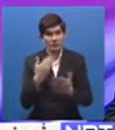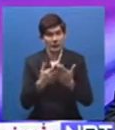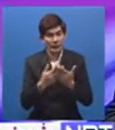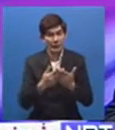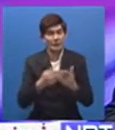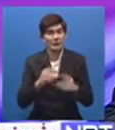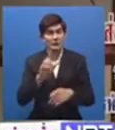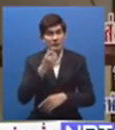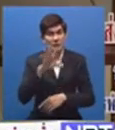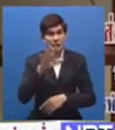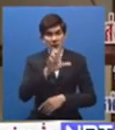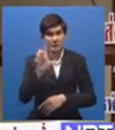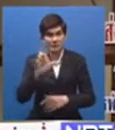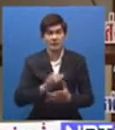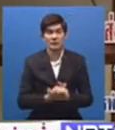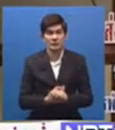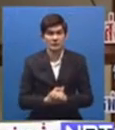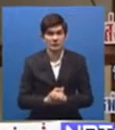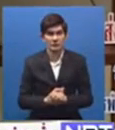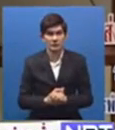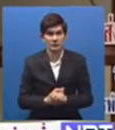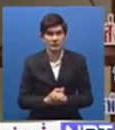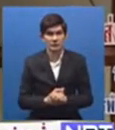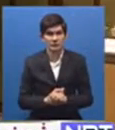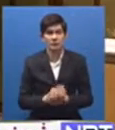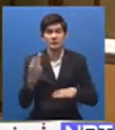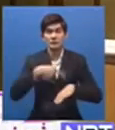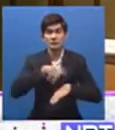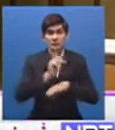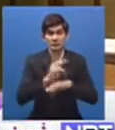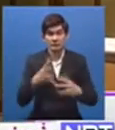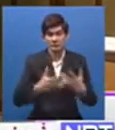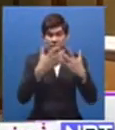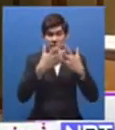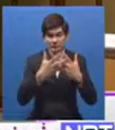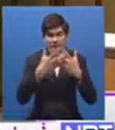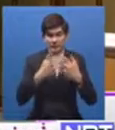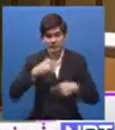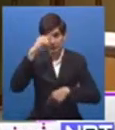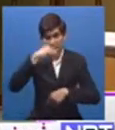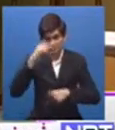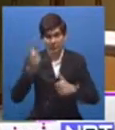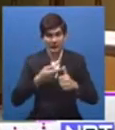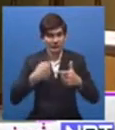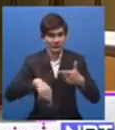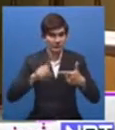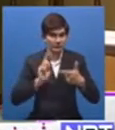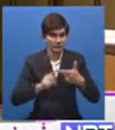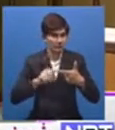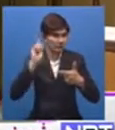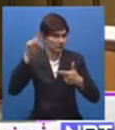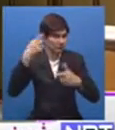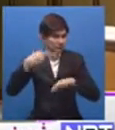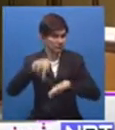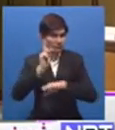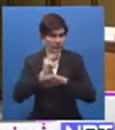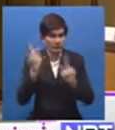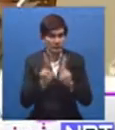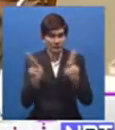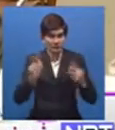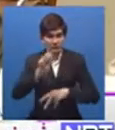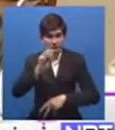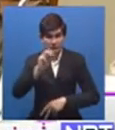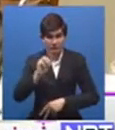ล้านบาทนายสุพรรณมงคลสุธีประธานสภาอุตสาหกรรมแห่งประเทศไทยและนางสารินีวังตาลประธานกรรมการ